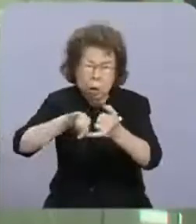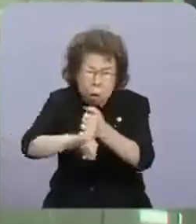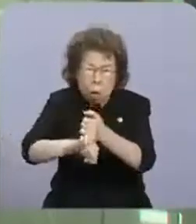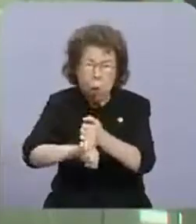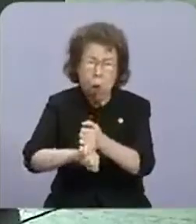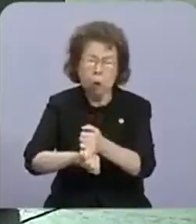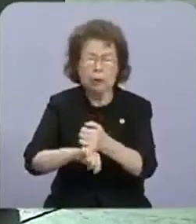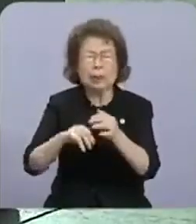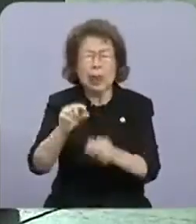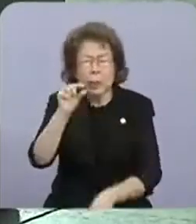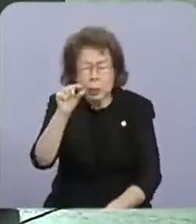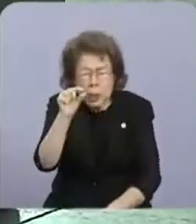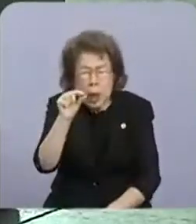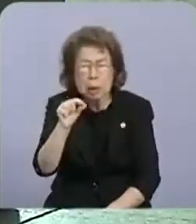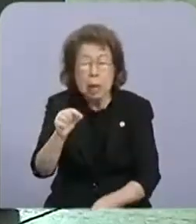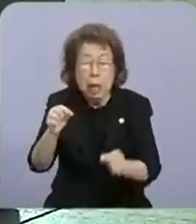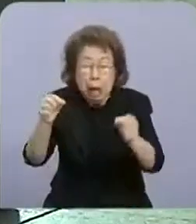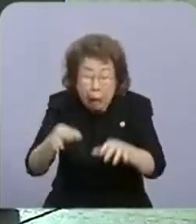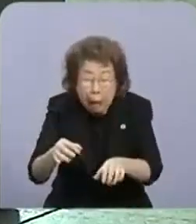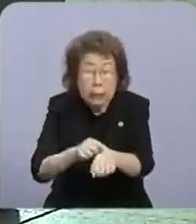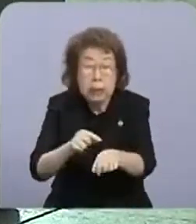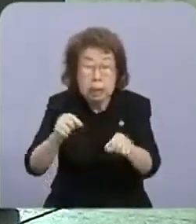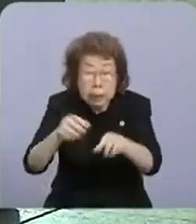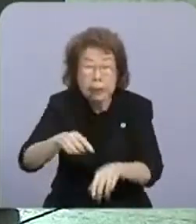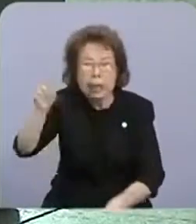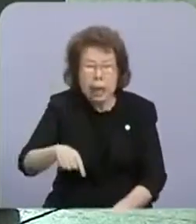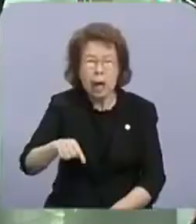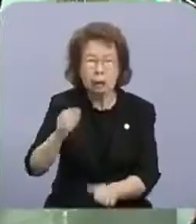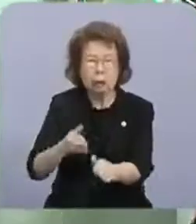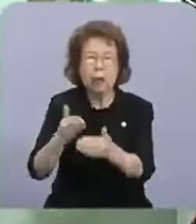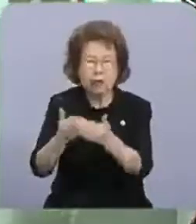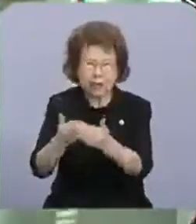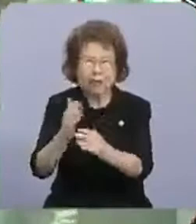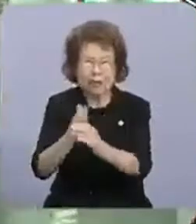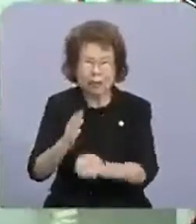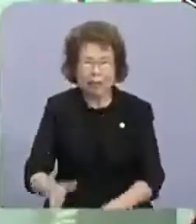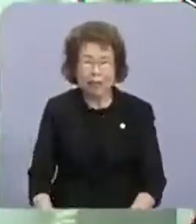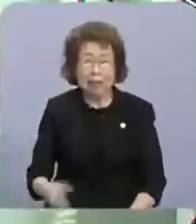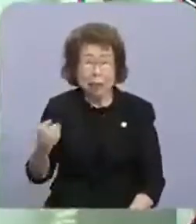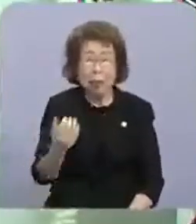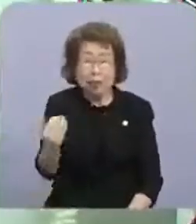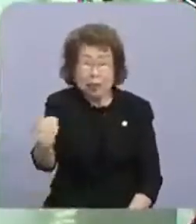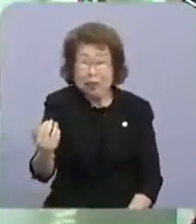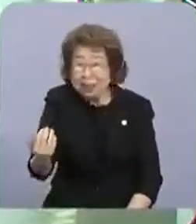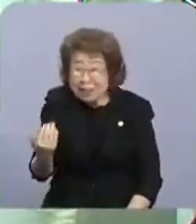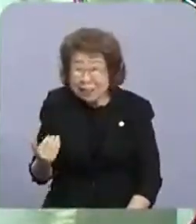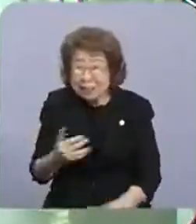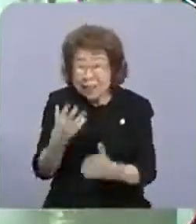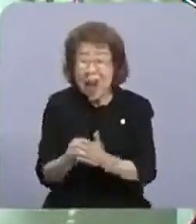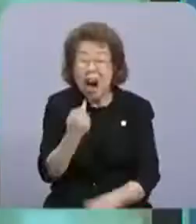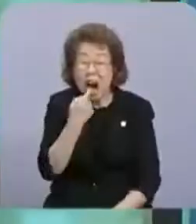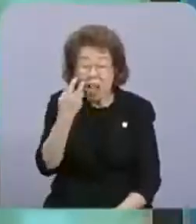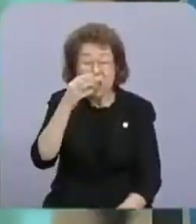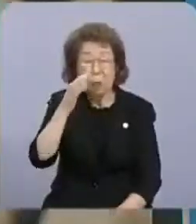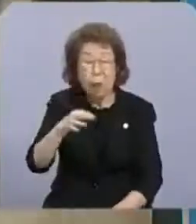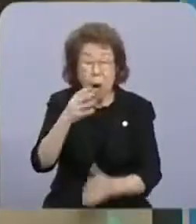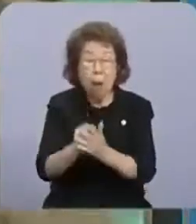최소한의 인원으로 가급적 짧게 머물 것을 당부했습니다. 또 이동 전후 코로나19 진단 검사를 받아